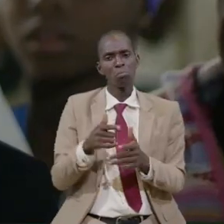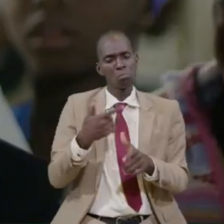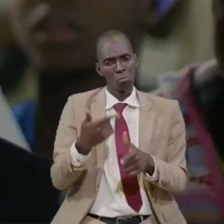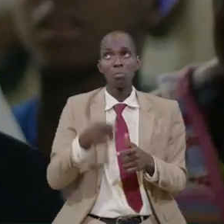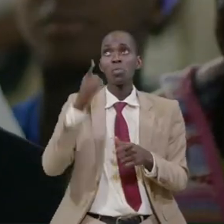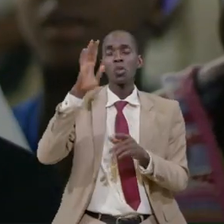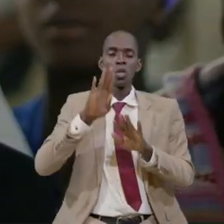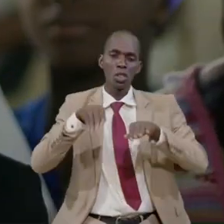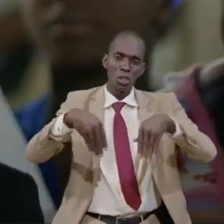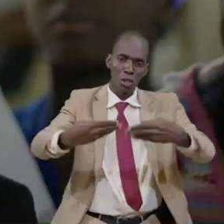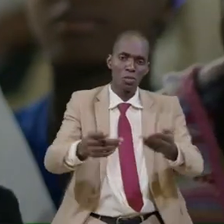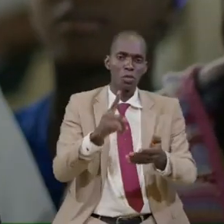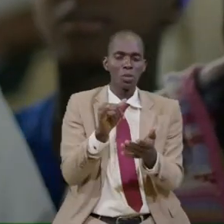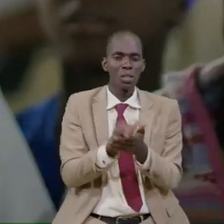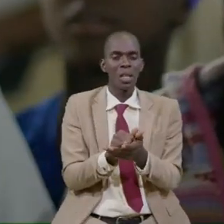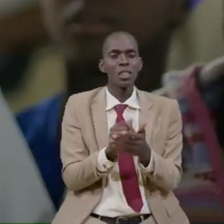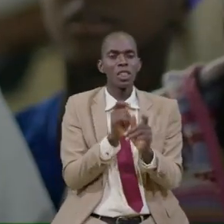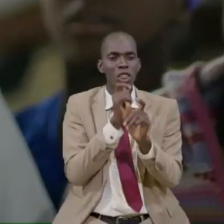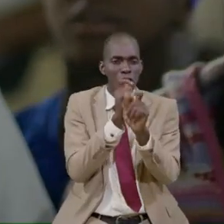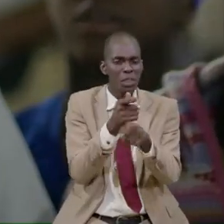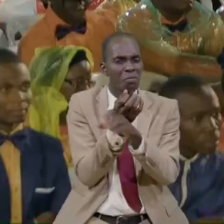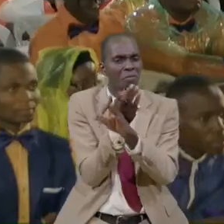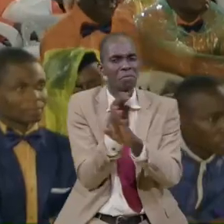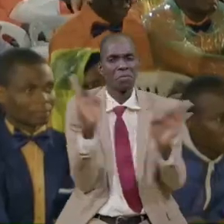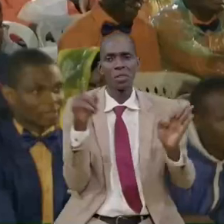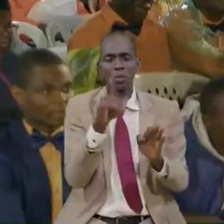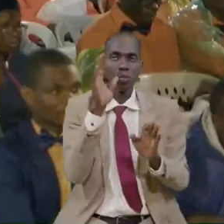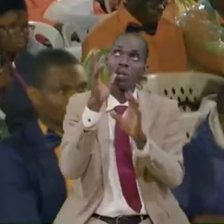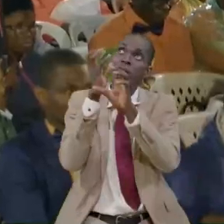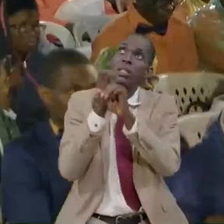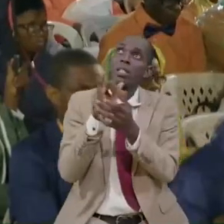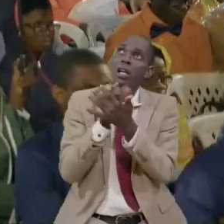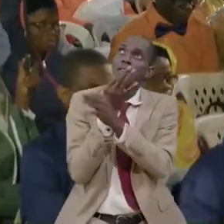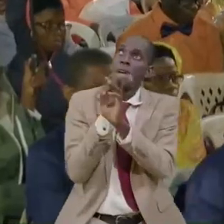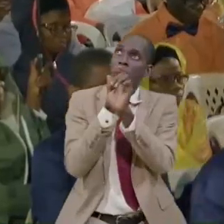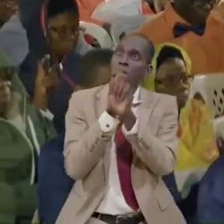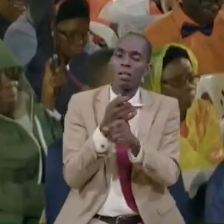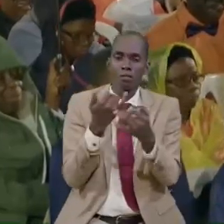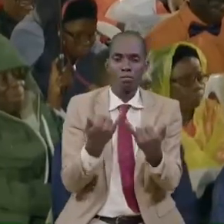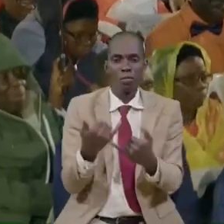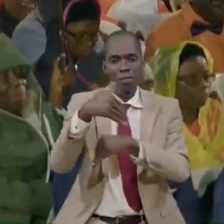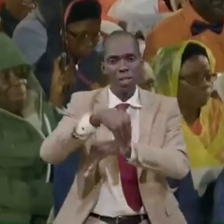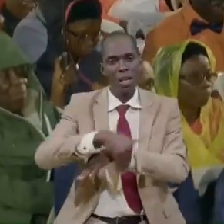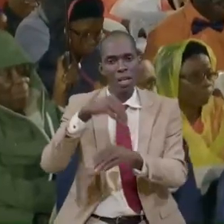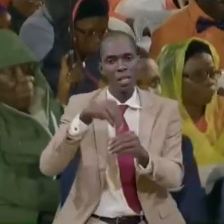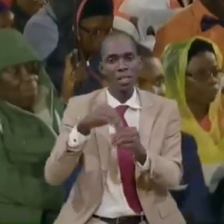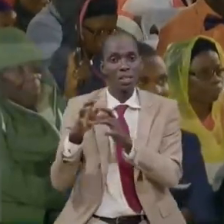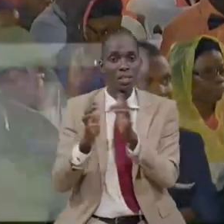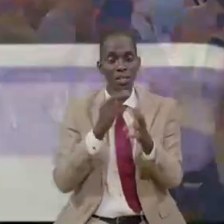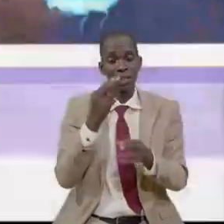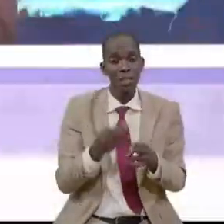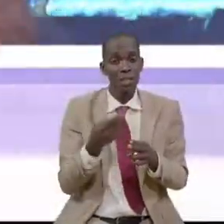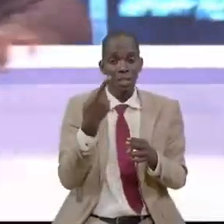Je l'offre comme un don pour lui. Vous l'aurez ce soir. La transformation et